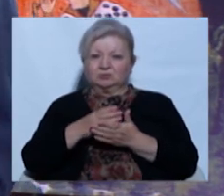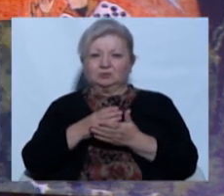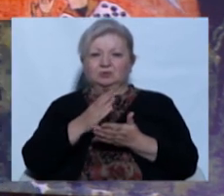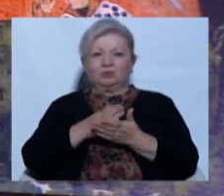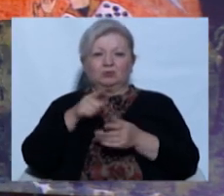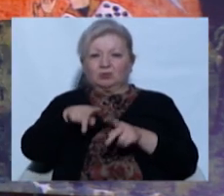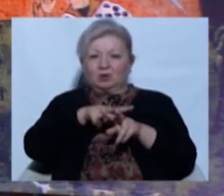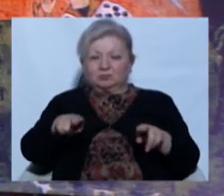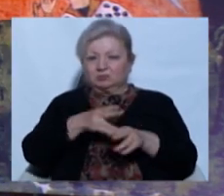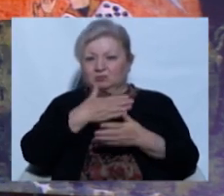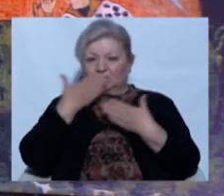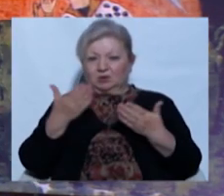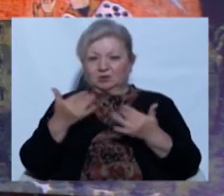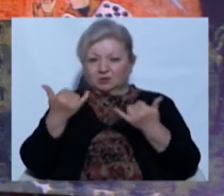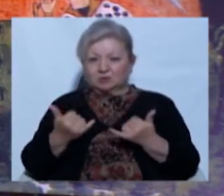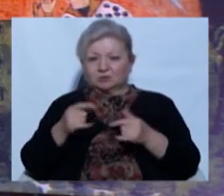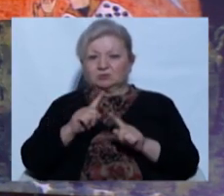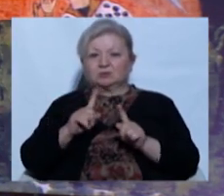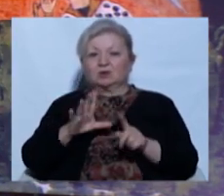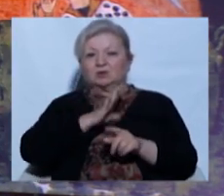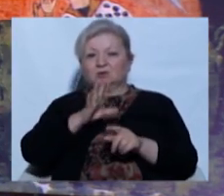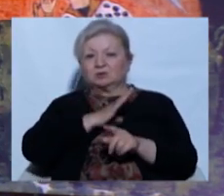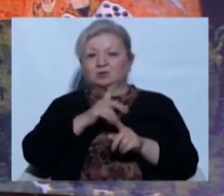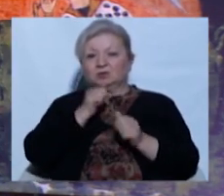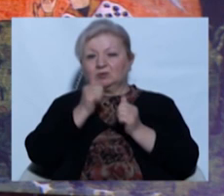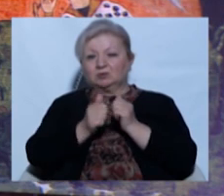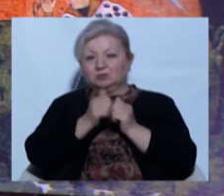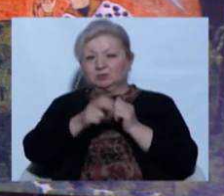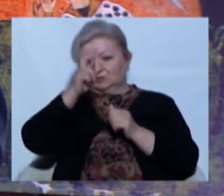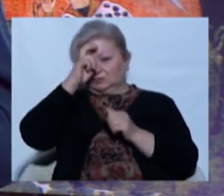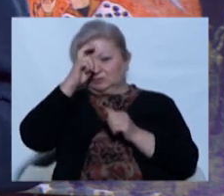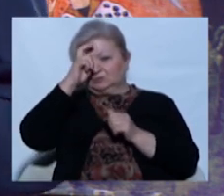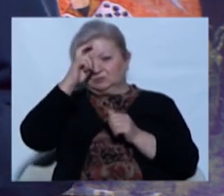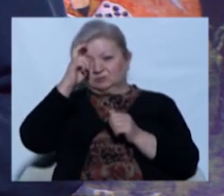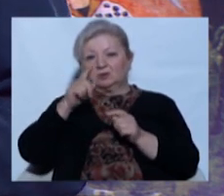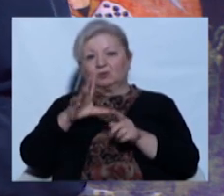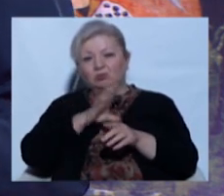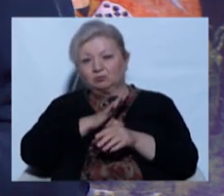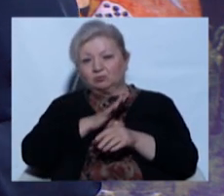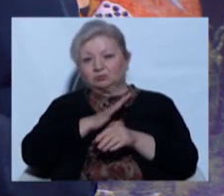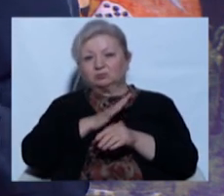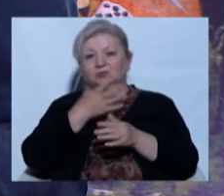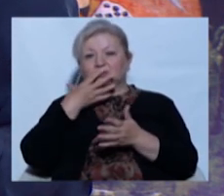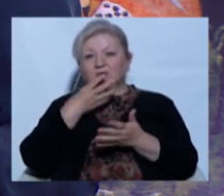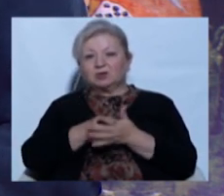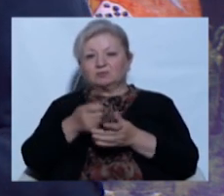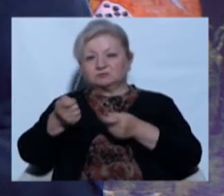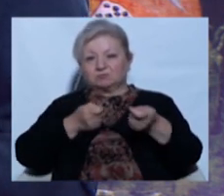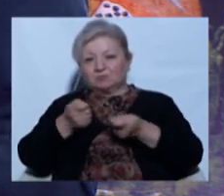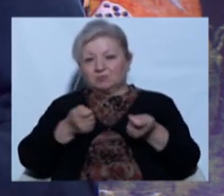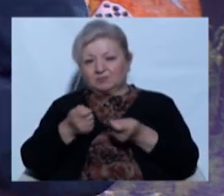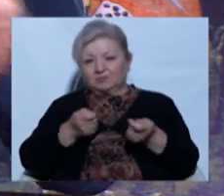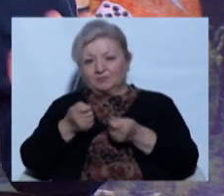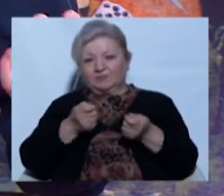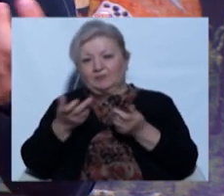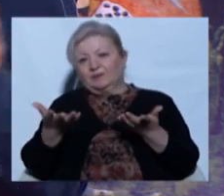იყო. ახლა რა ხდებოდა? ყოველთვის სახელმწიფოს ჰქონდა, ყავდა თავისი მართველები, ხო?